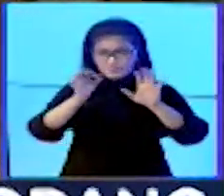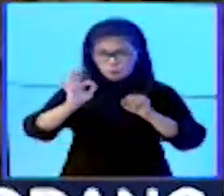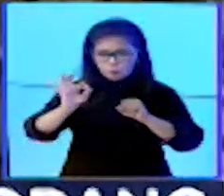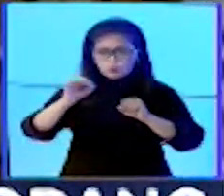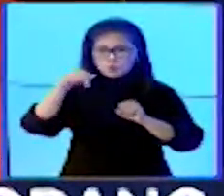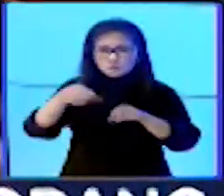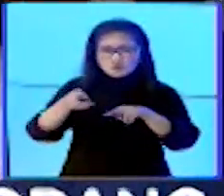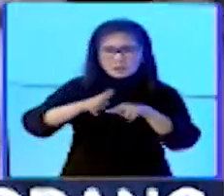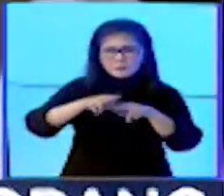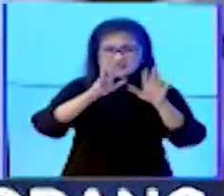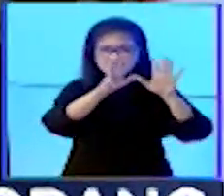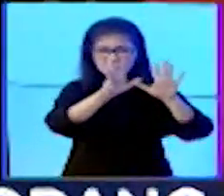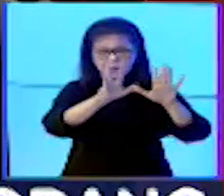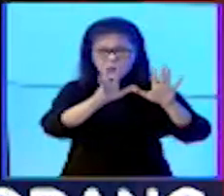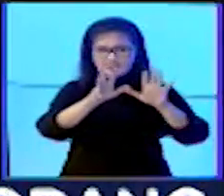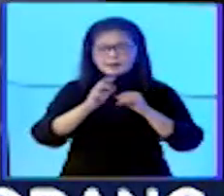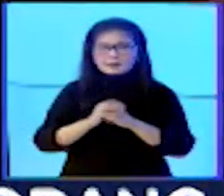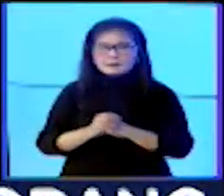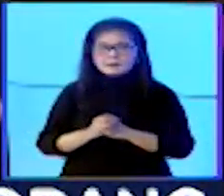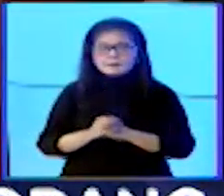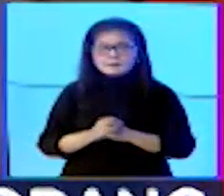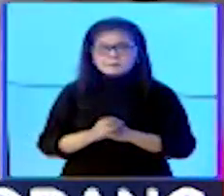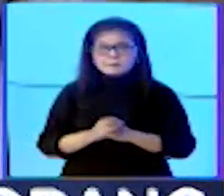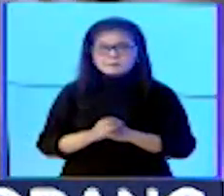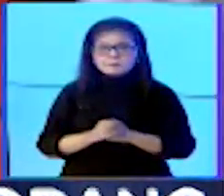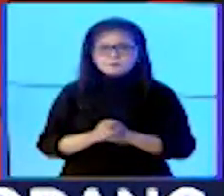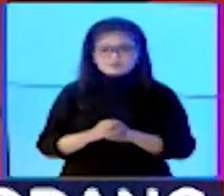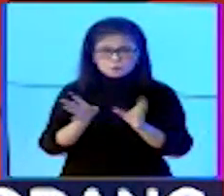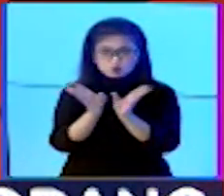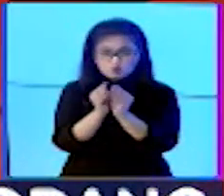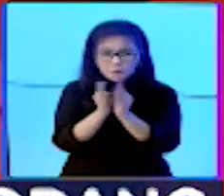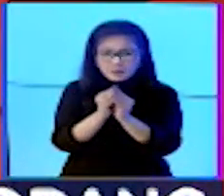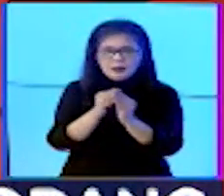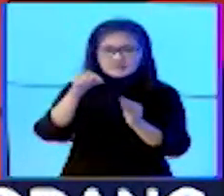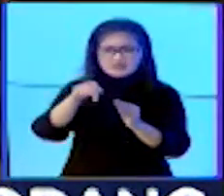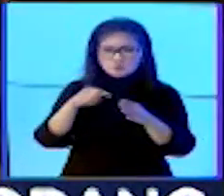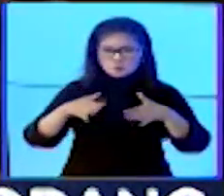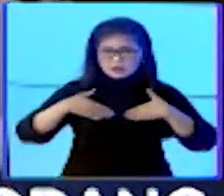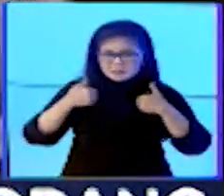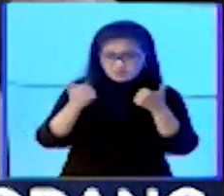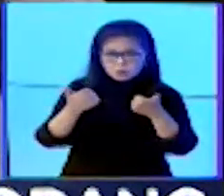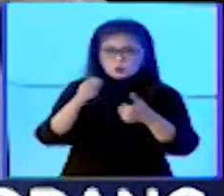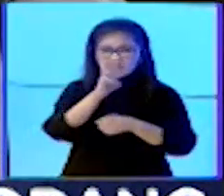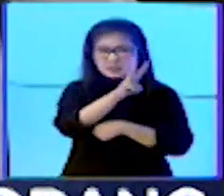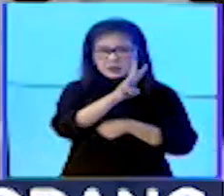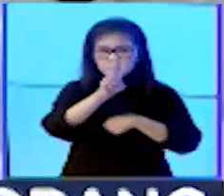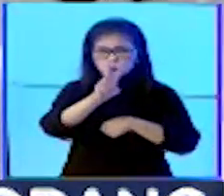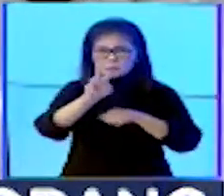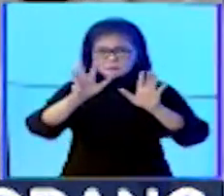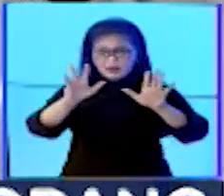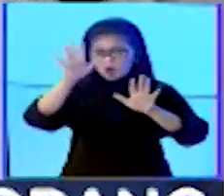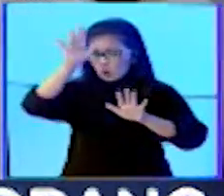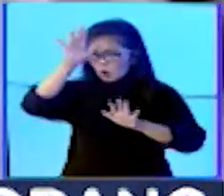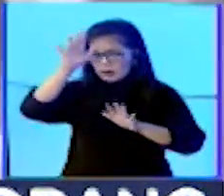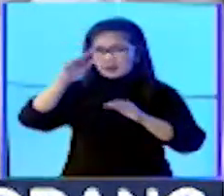orang dibandingkan hari sebelumnya. Sementara jumlah kesembuhan mencapai 329 orang, dan